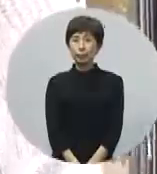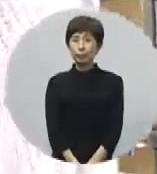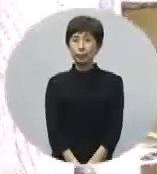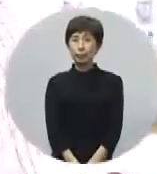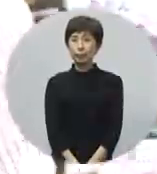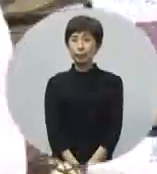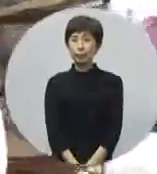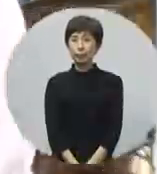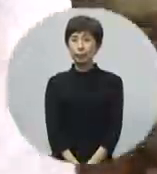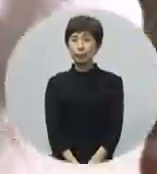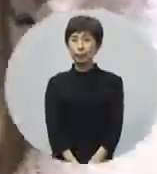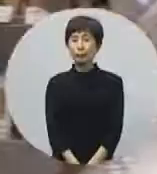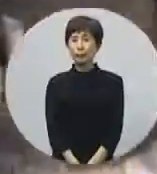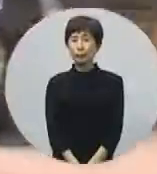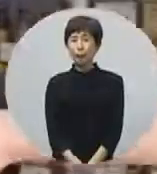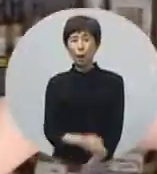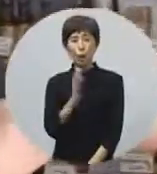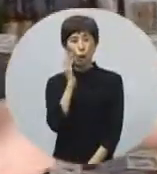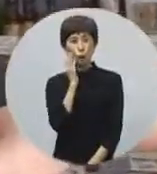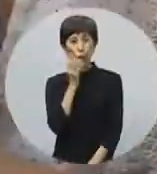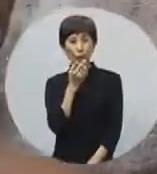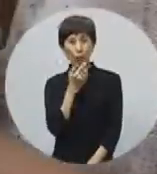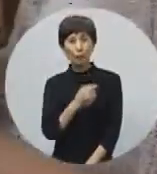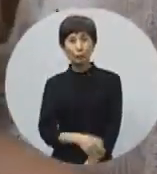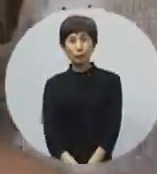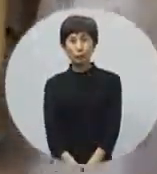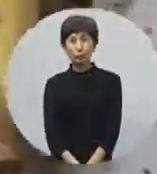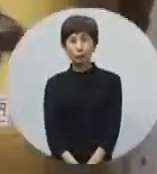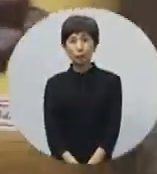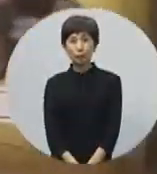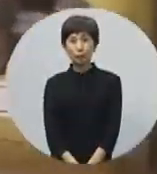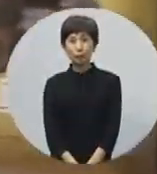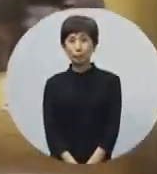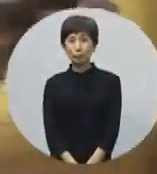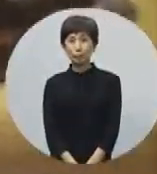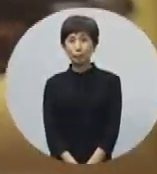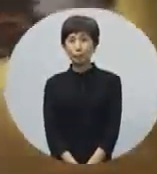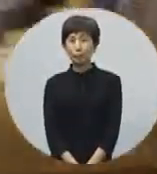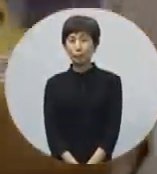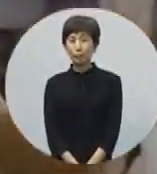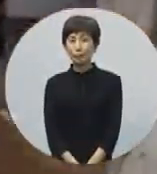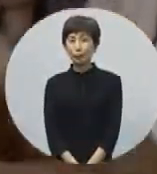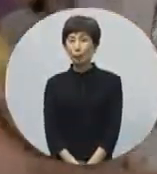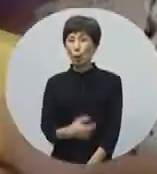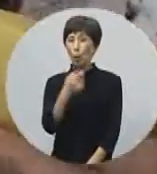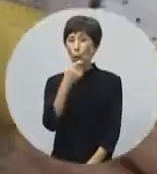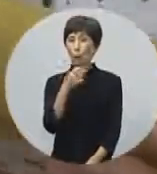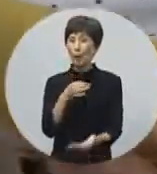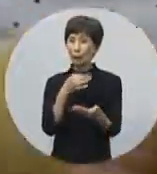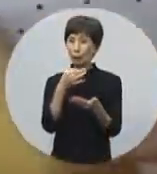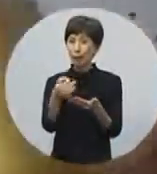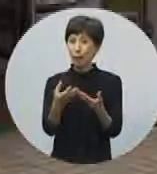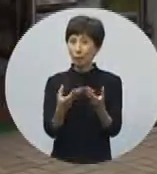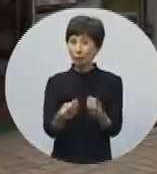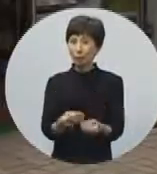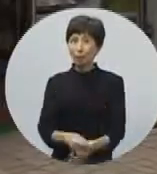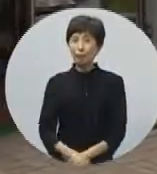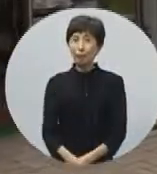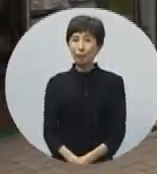かりんとうまんじゅう、すごい美味しそう。 みきさん、かりんとうまんじゅうをお買い上げ。